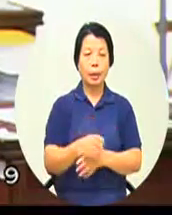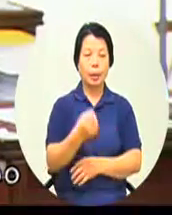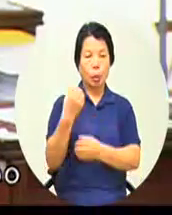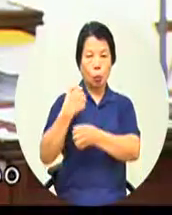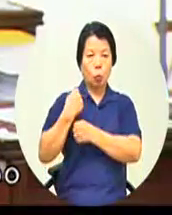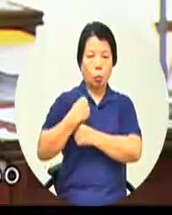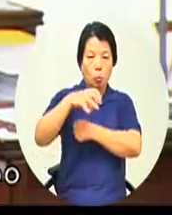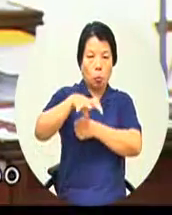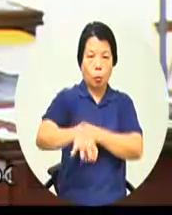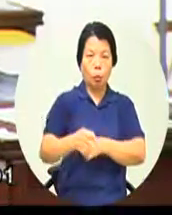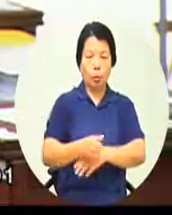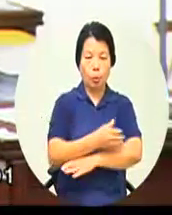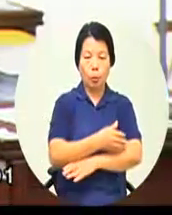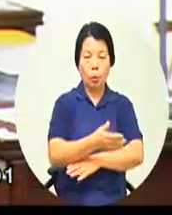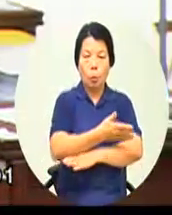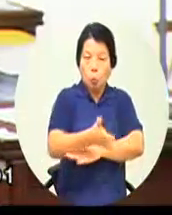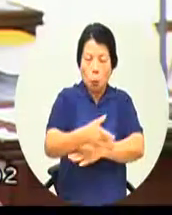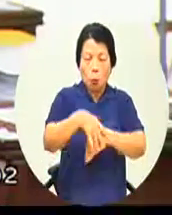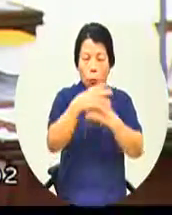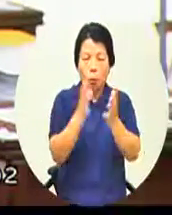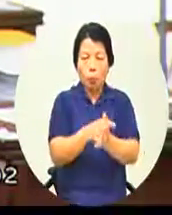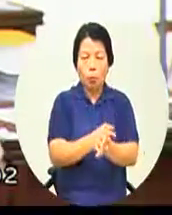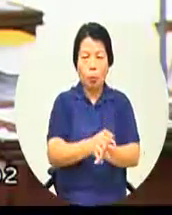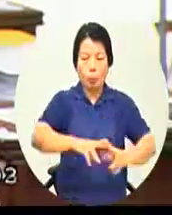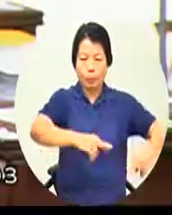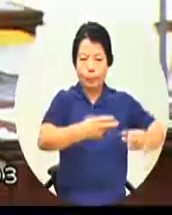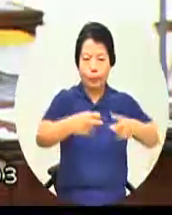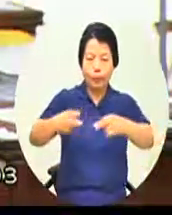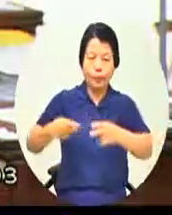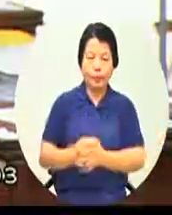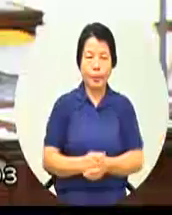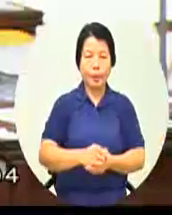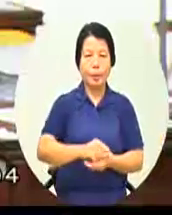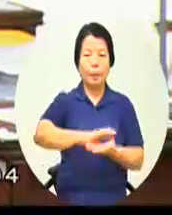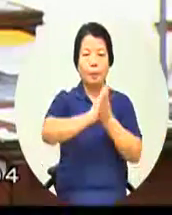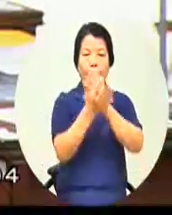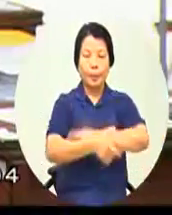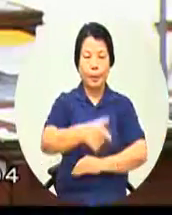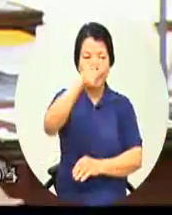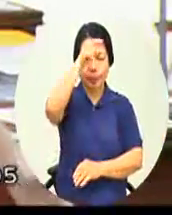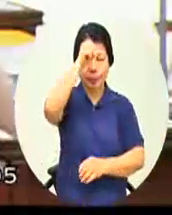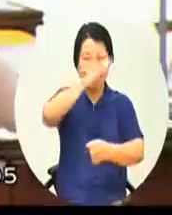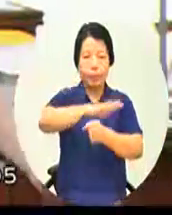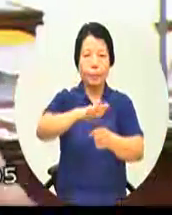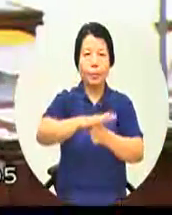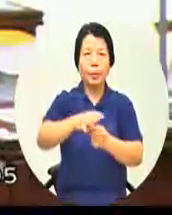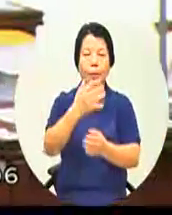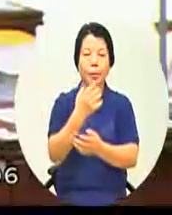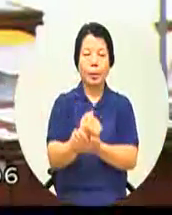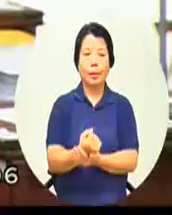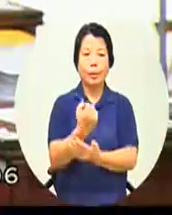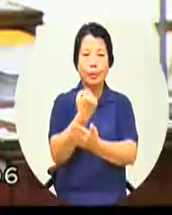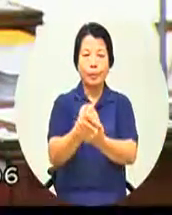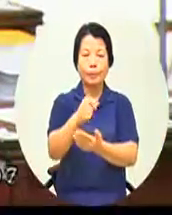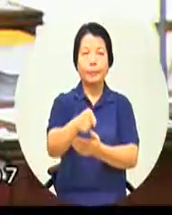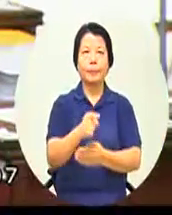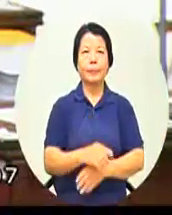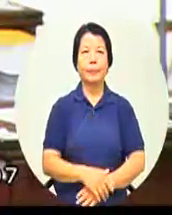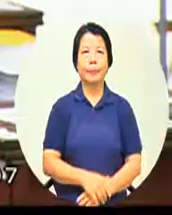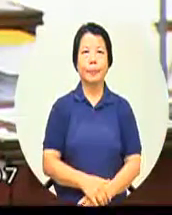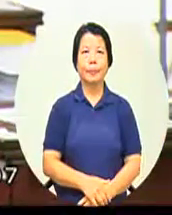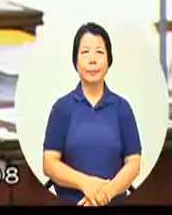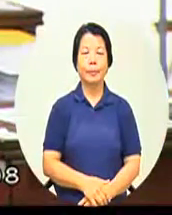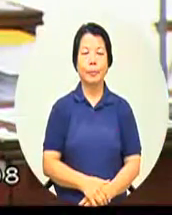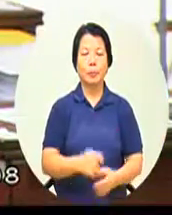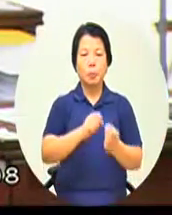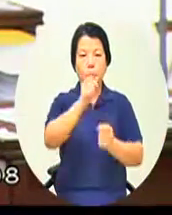对不对吼？爱当都。哦，经历黄埔新村这边遐老一个所在起来，对不对？来做一个哦，永